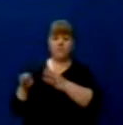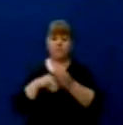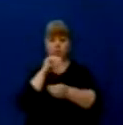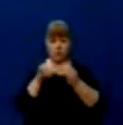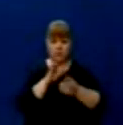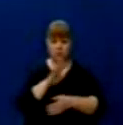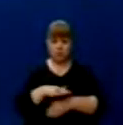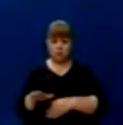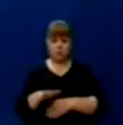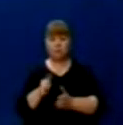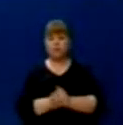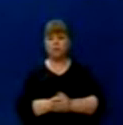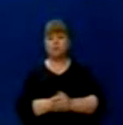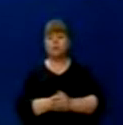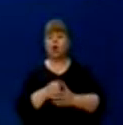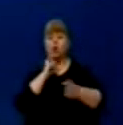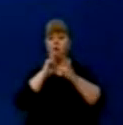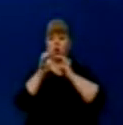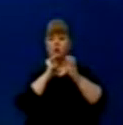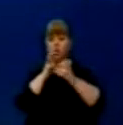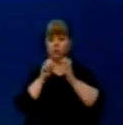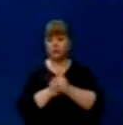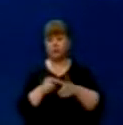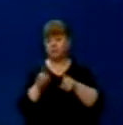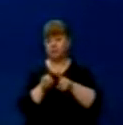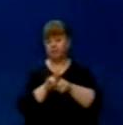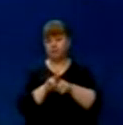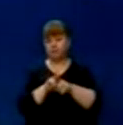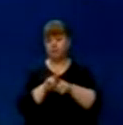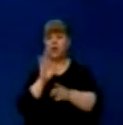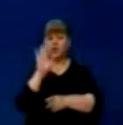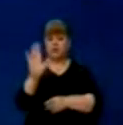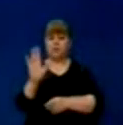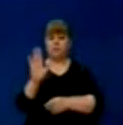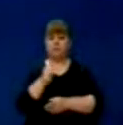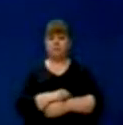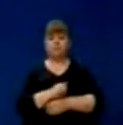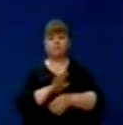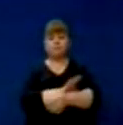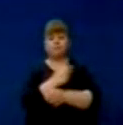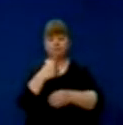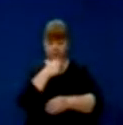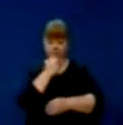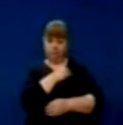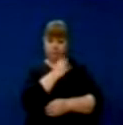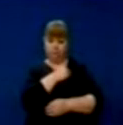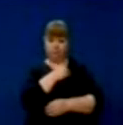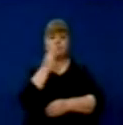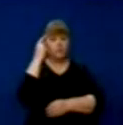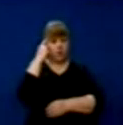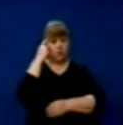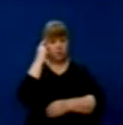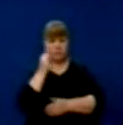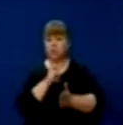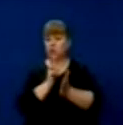fëmijëve. Edhe komunikimit edhe me e-mail e drejt për drejt, dhe ata kanë ngrekë shqesim të unë, sepse e din që mund të mrinë të unë shpejt